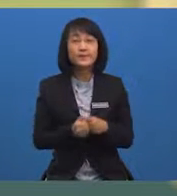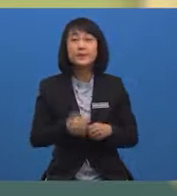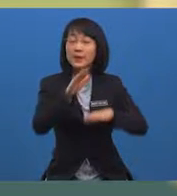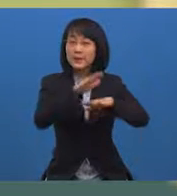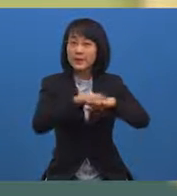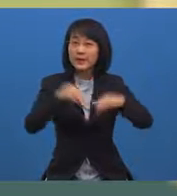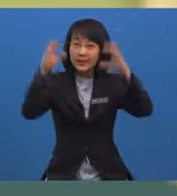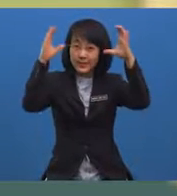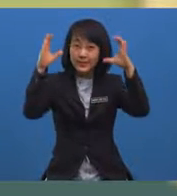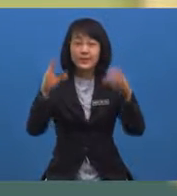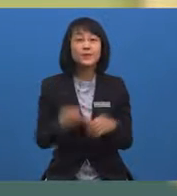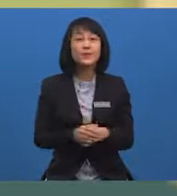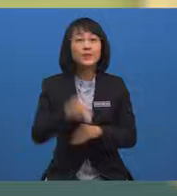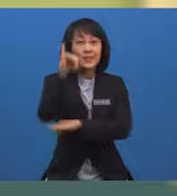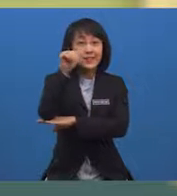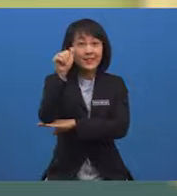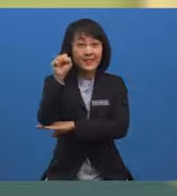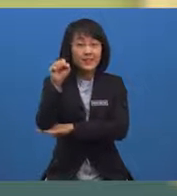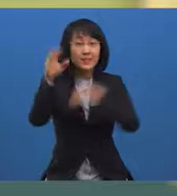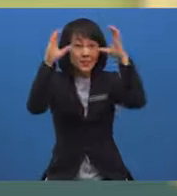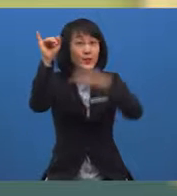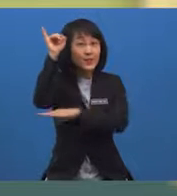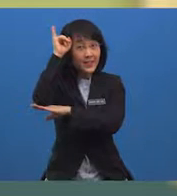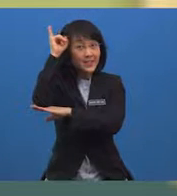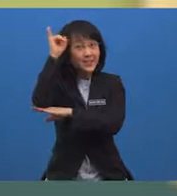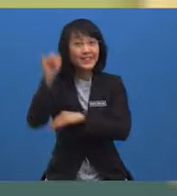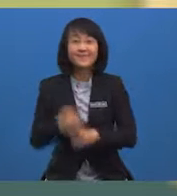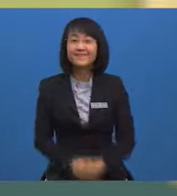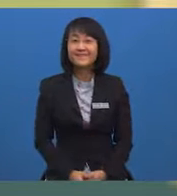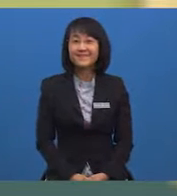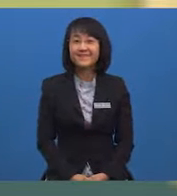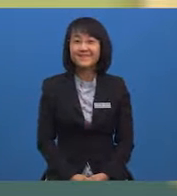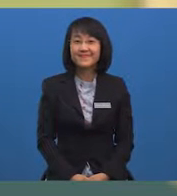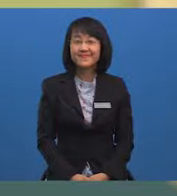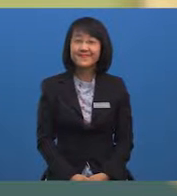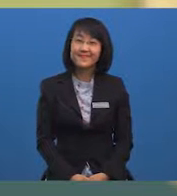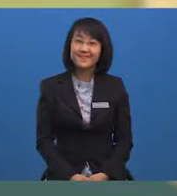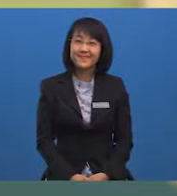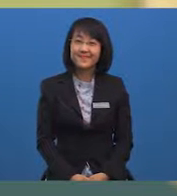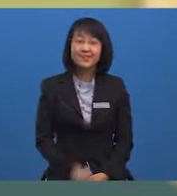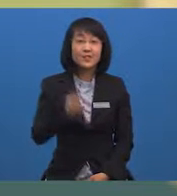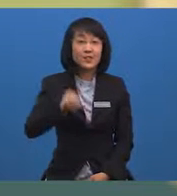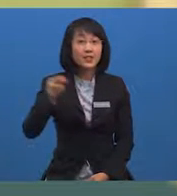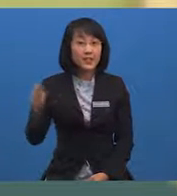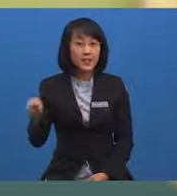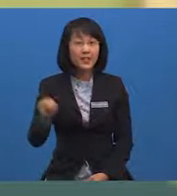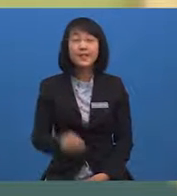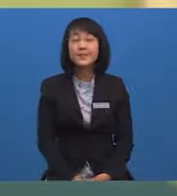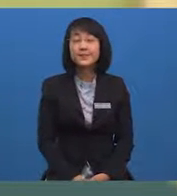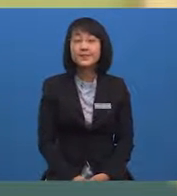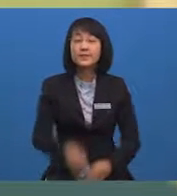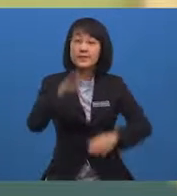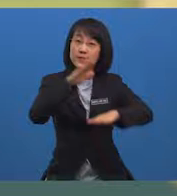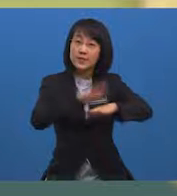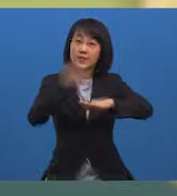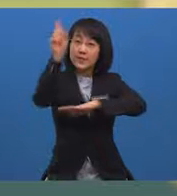cikgu sebagai Cikgu Yas, boleh tak? Baiklah, terbaik. Murid-murid, pada